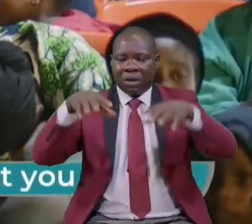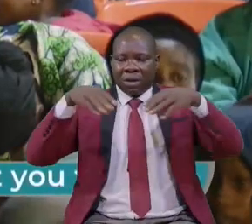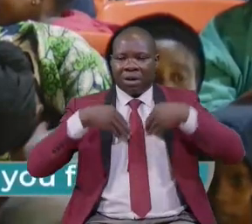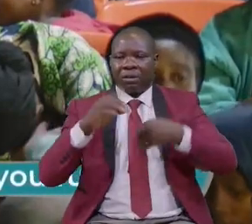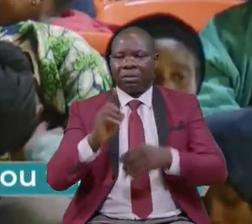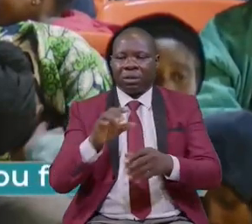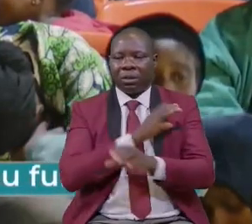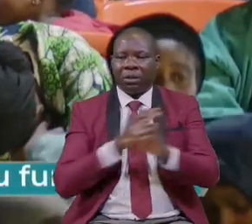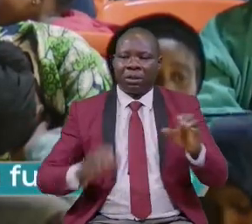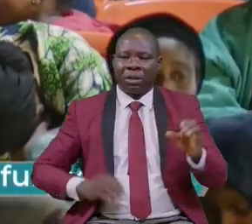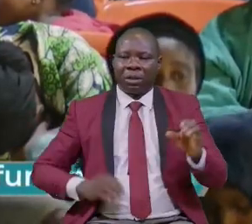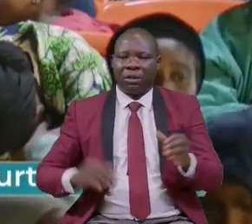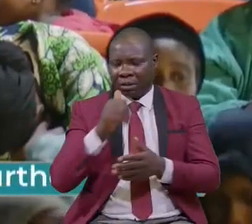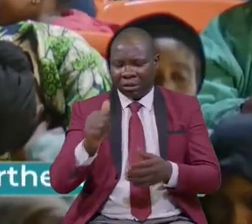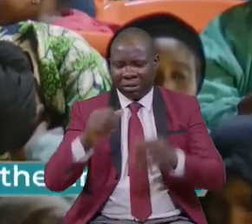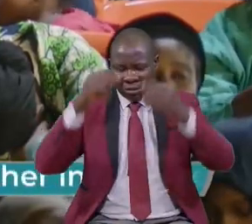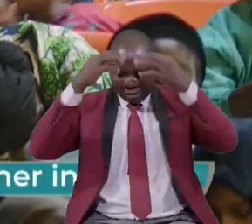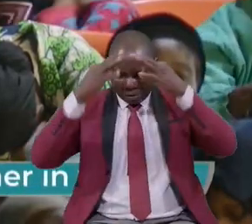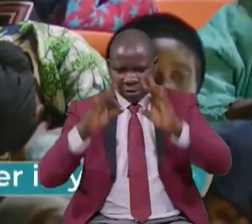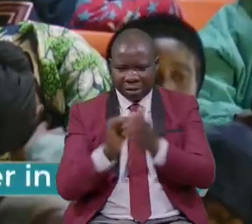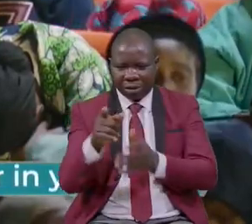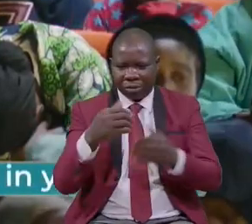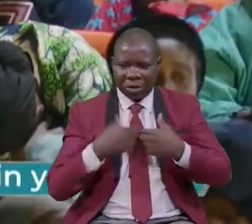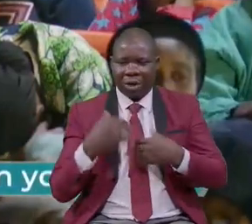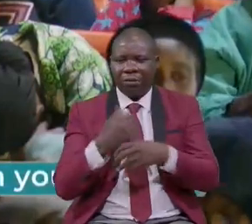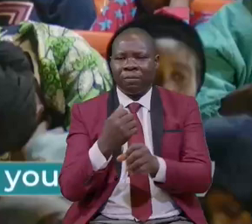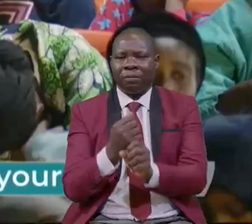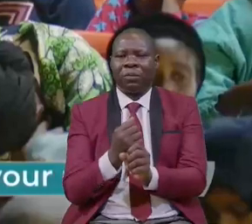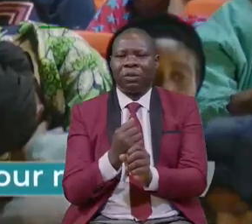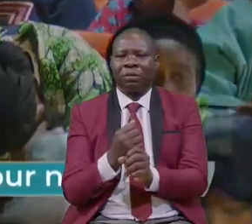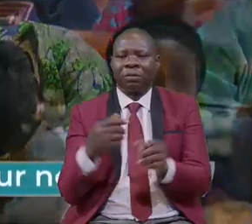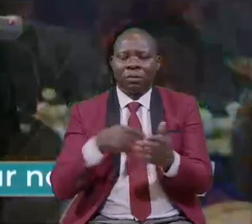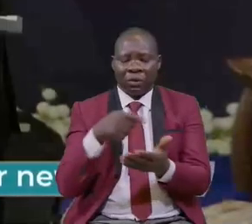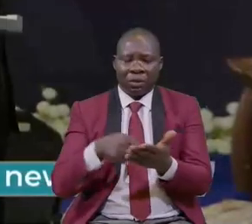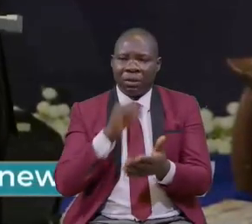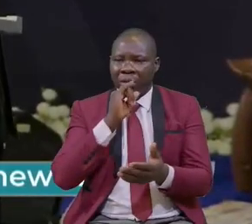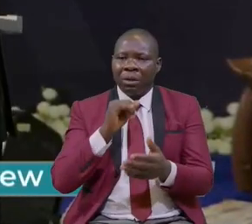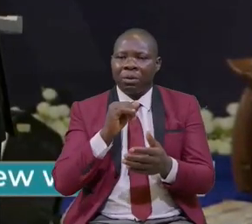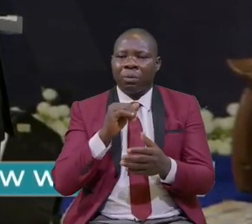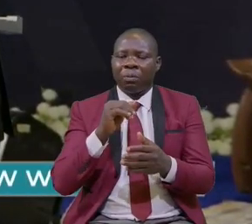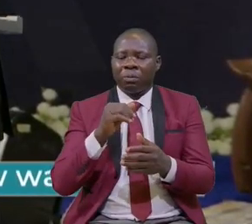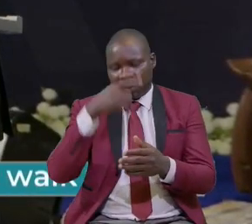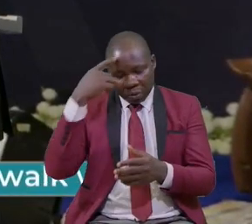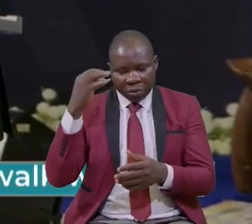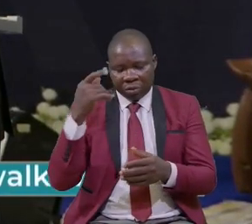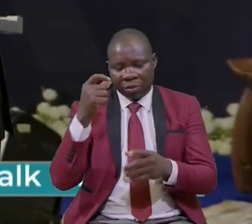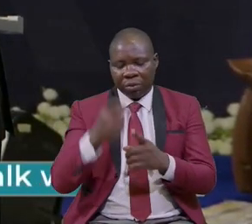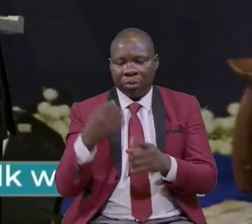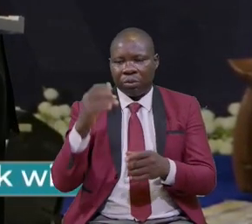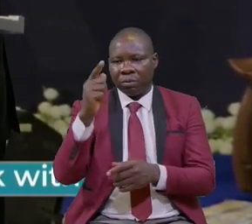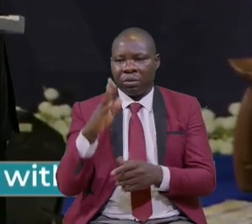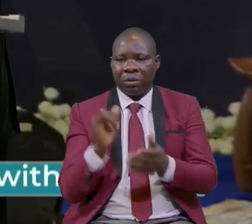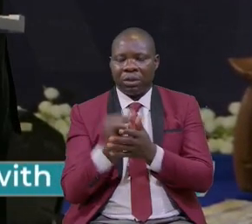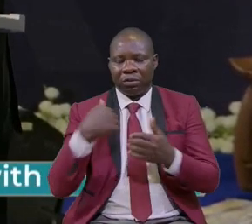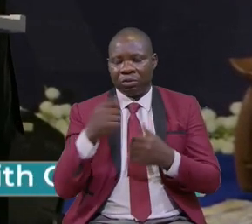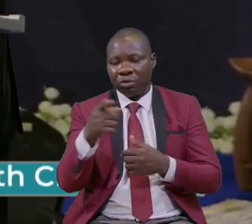rien à cacher. Vous devez donc désormais pouvoir mener une vie véridique. La parole de Dieu vous est